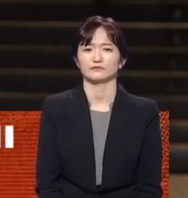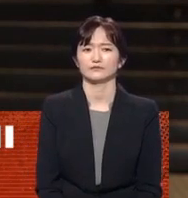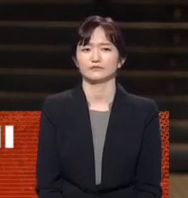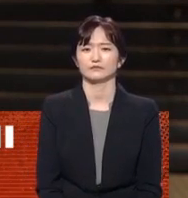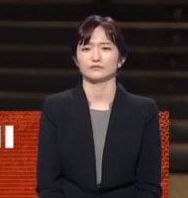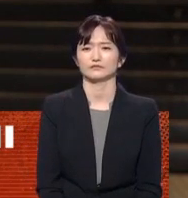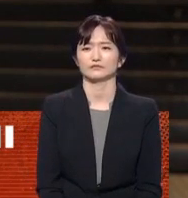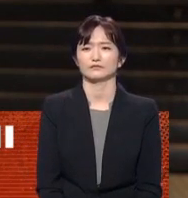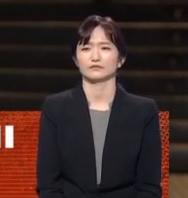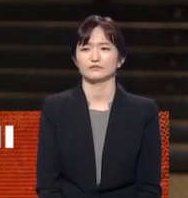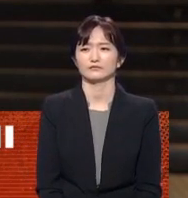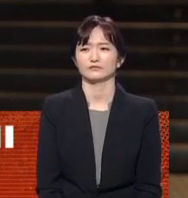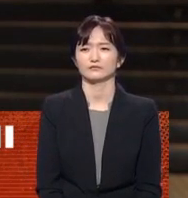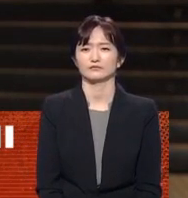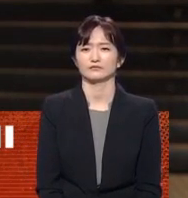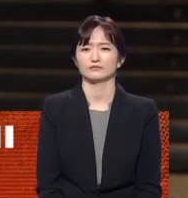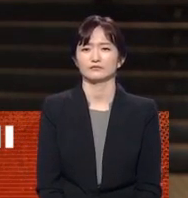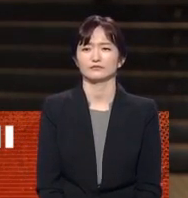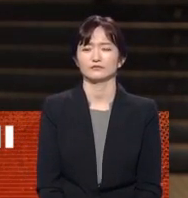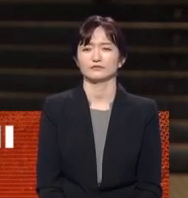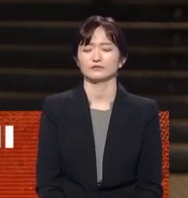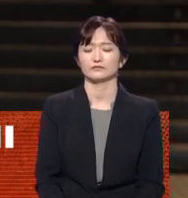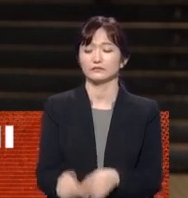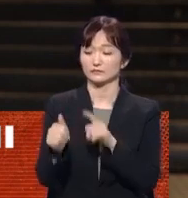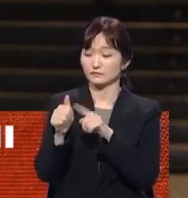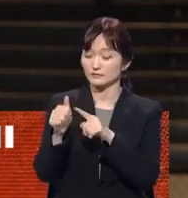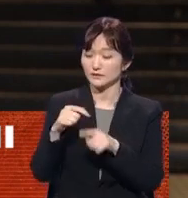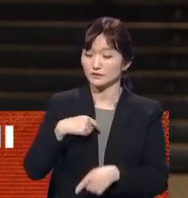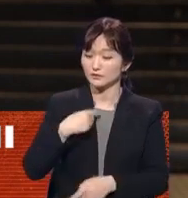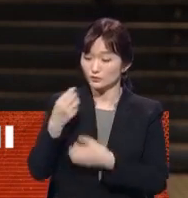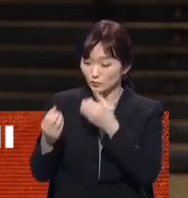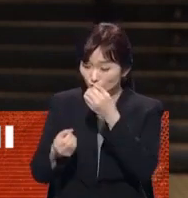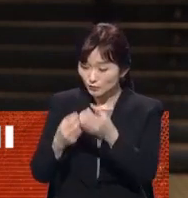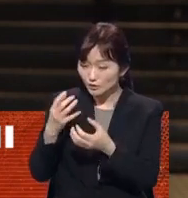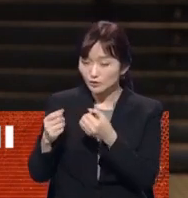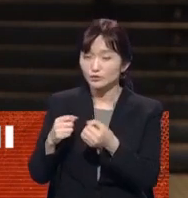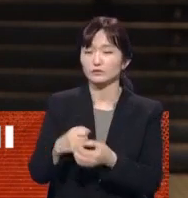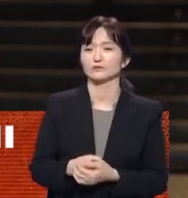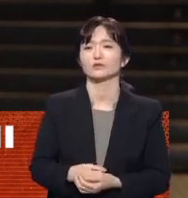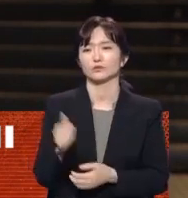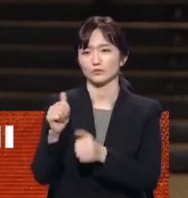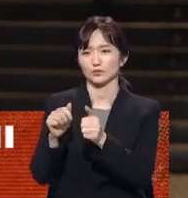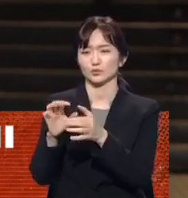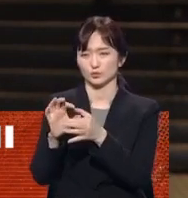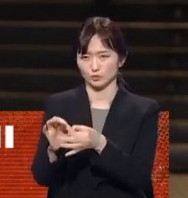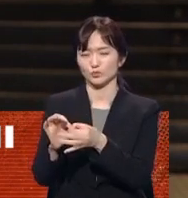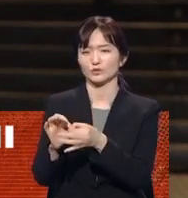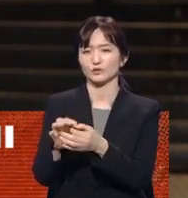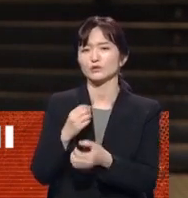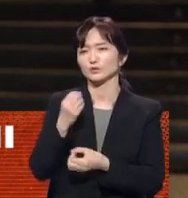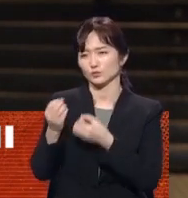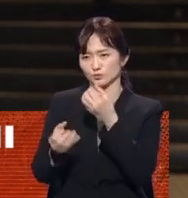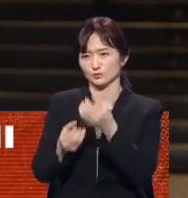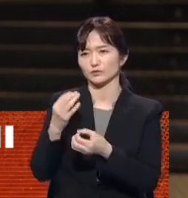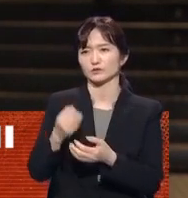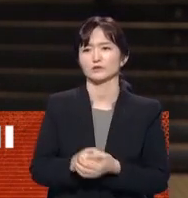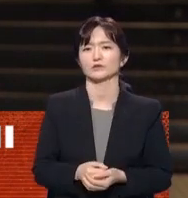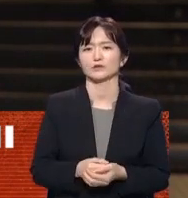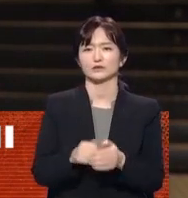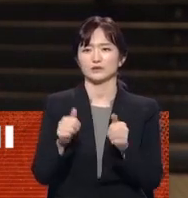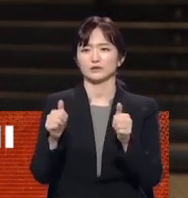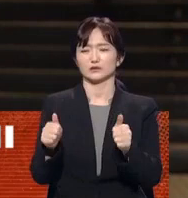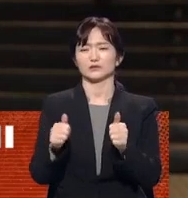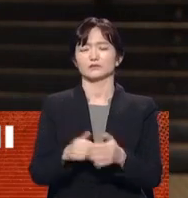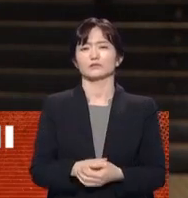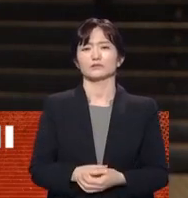얘기를 했거든요 자수를 했으니까 이것도 좀 가볍게 처벌해 달라는 물론 변호인을 통해서 했지만 얘기도 하고 있고 그리고 재판에 원래는